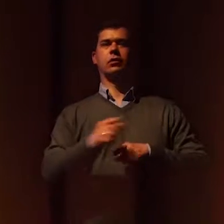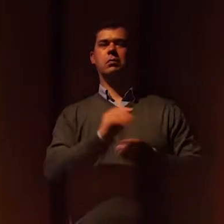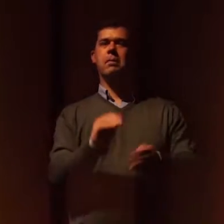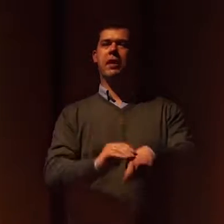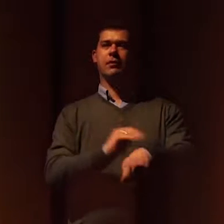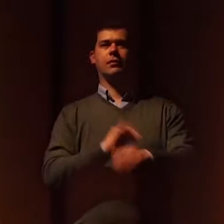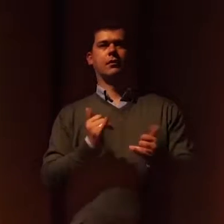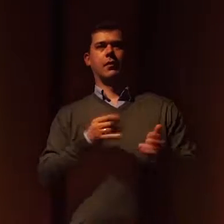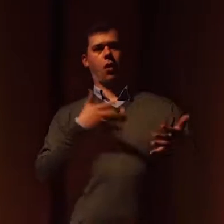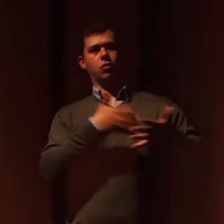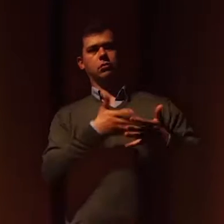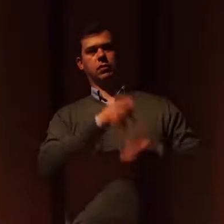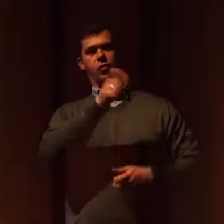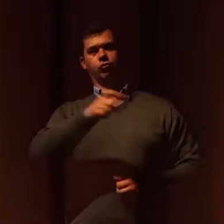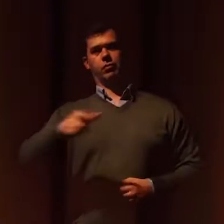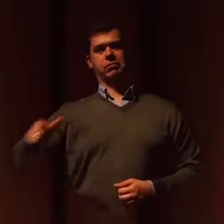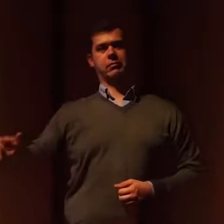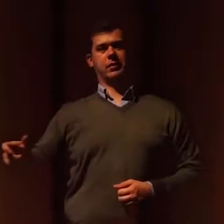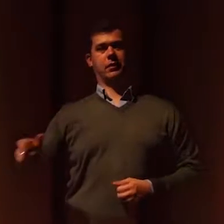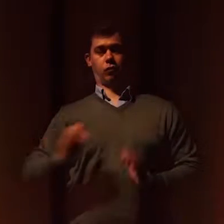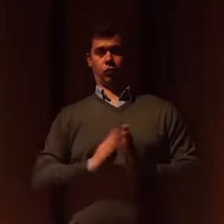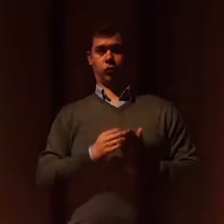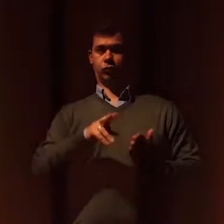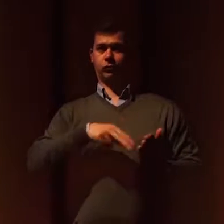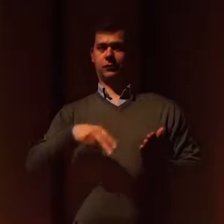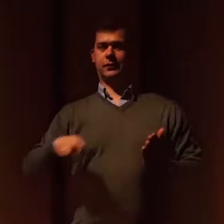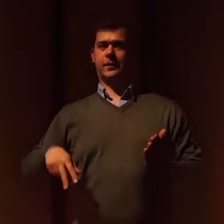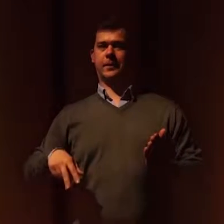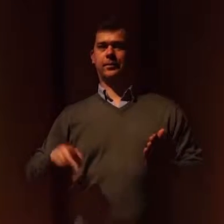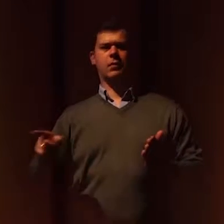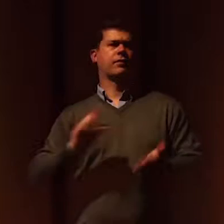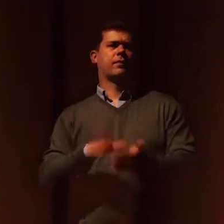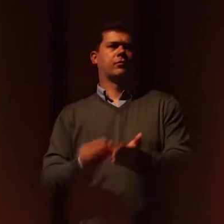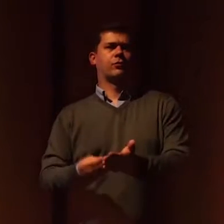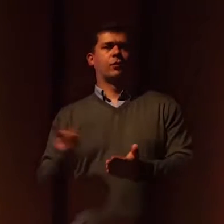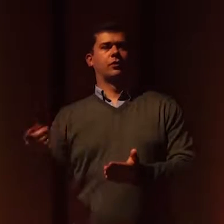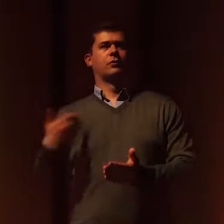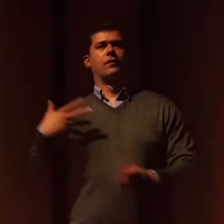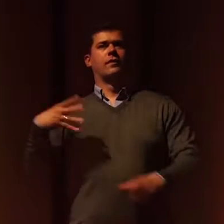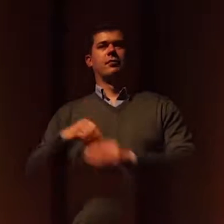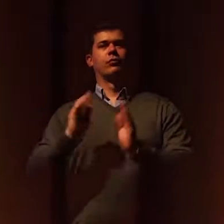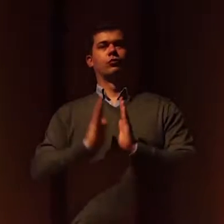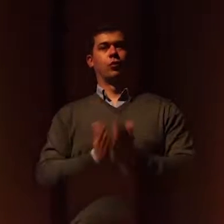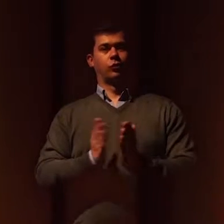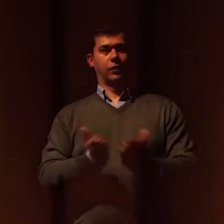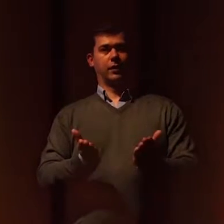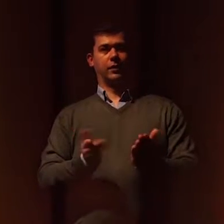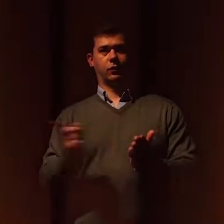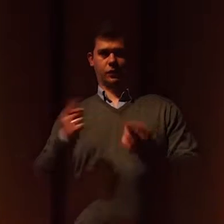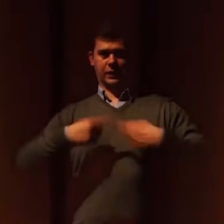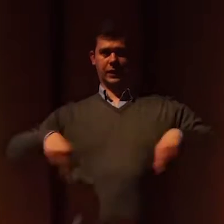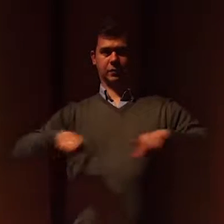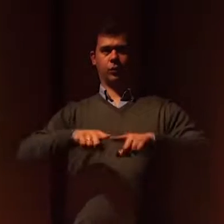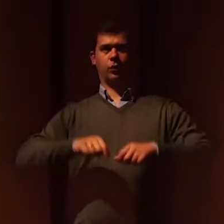metodologią można mieć do niej pełne zaufanie No i na przykład przy tych postaciach chociaż ten